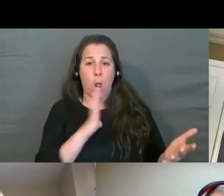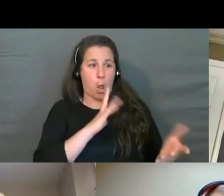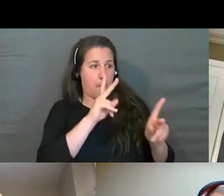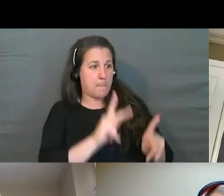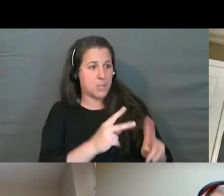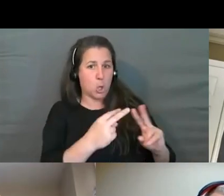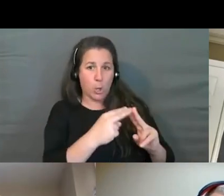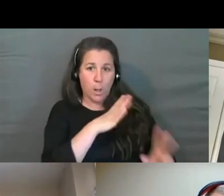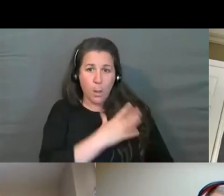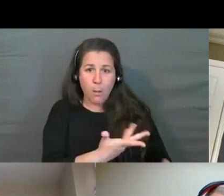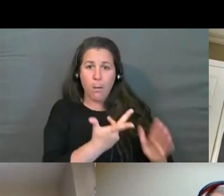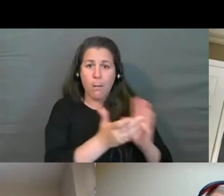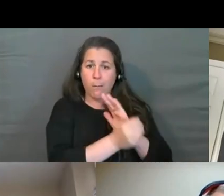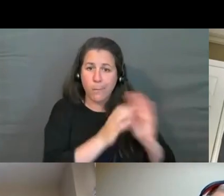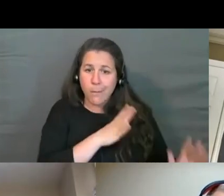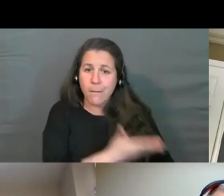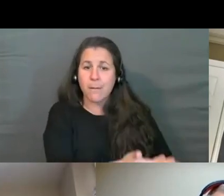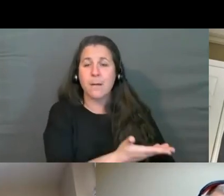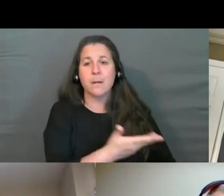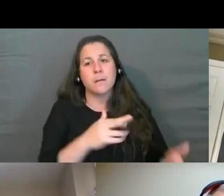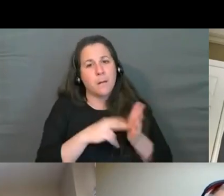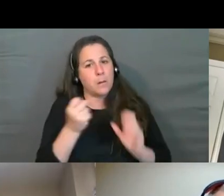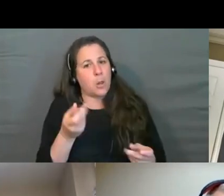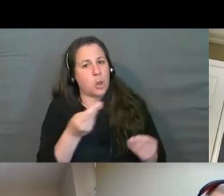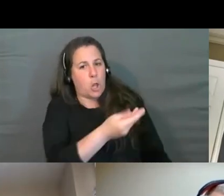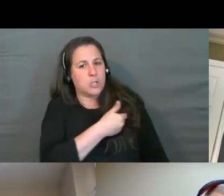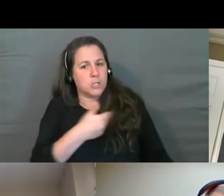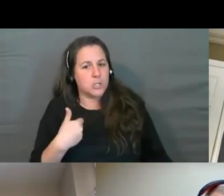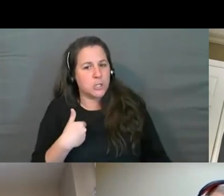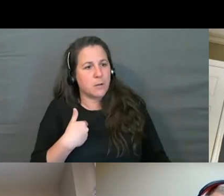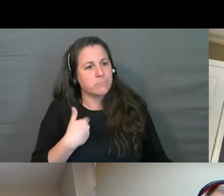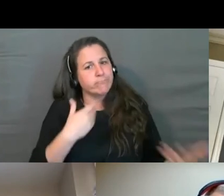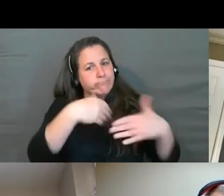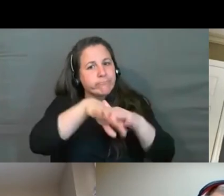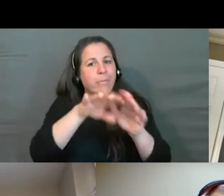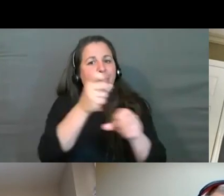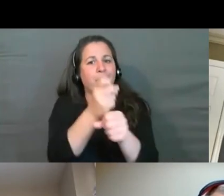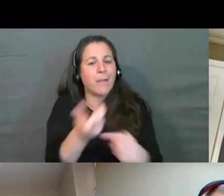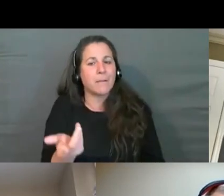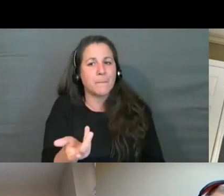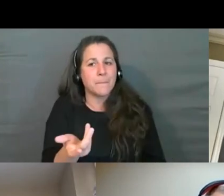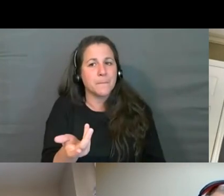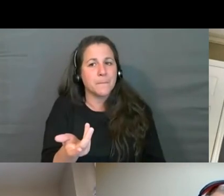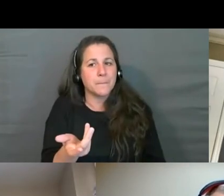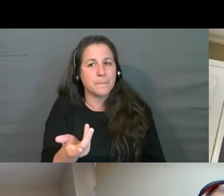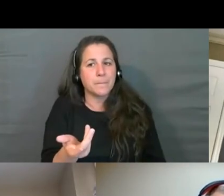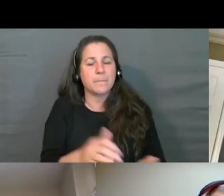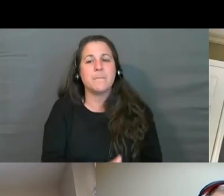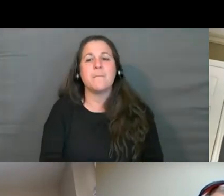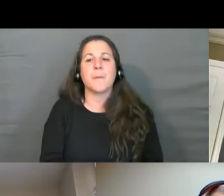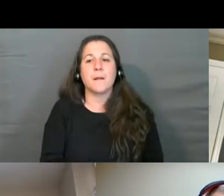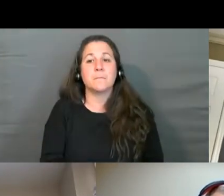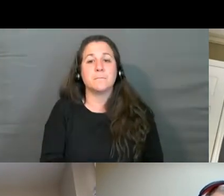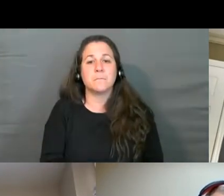des compétences, ainsi de suite, puis de leur permettre l'entrée sur le marché du travail. Puis, il y a aussi tout le volet de maintien